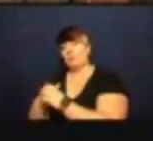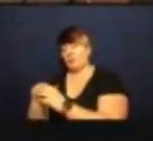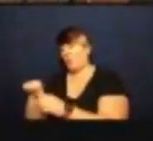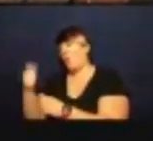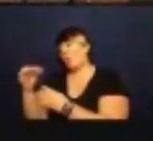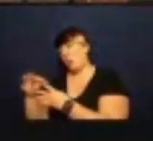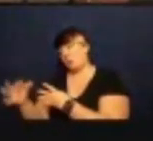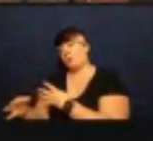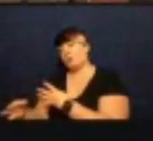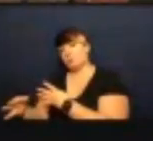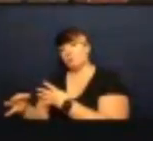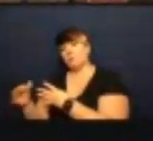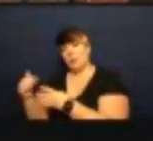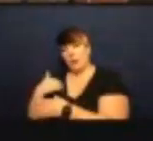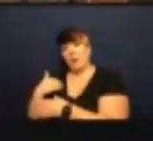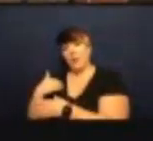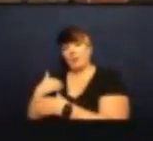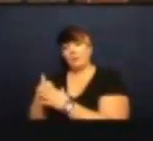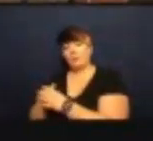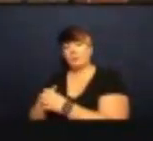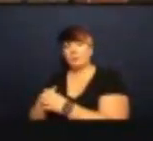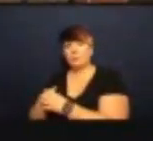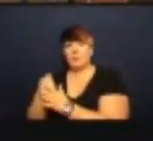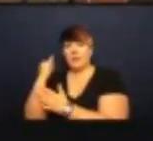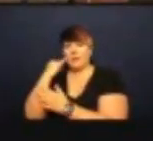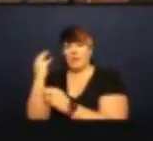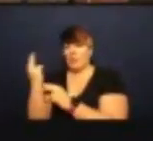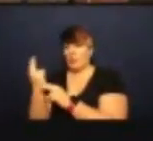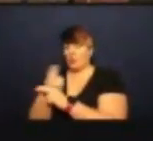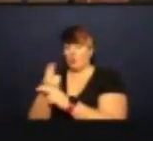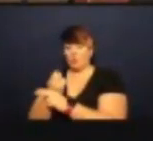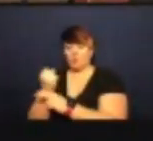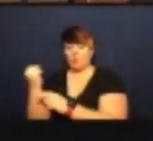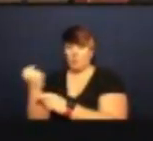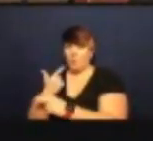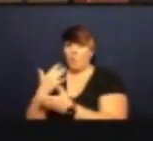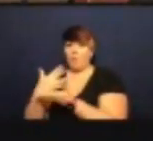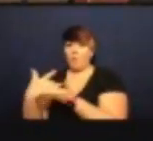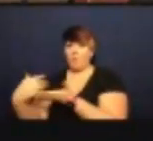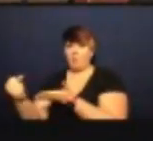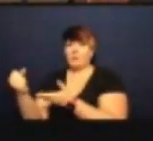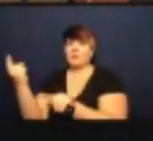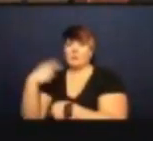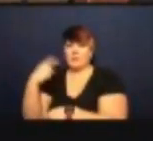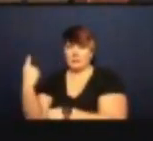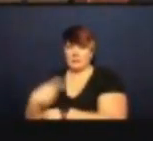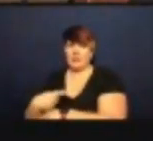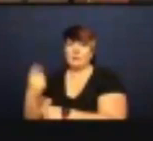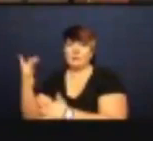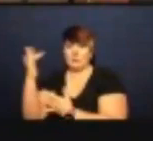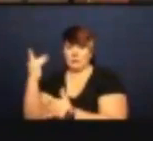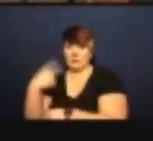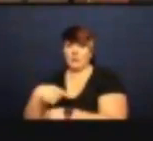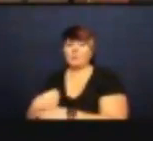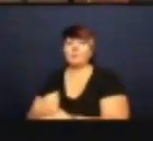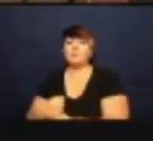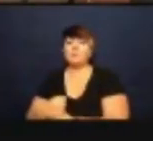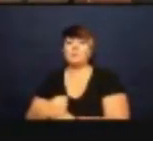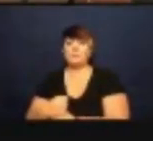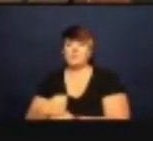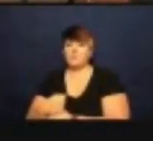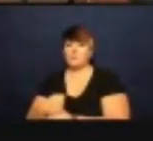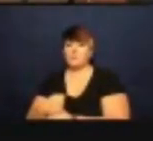iwapo itahitajika, tuweze kuwaambia wafanyakazi wetu waweze kuchangia siku zao za likizo